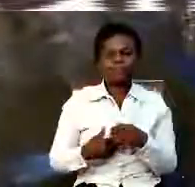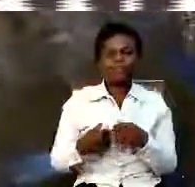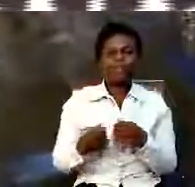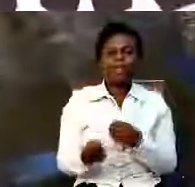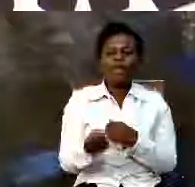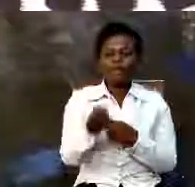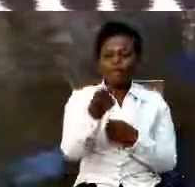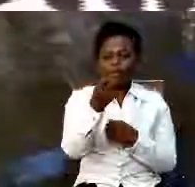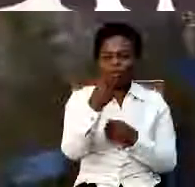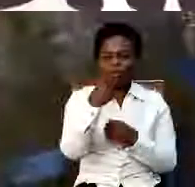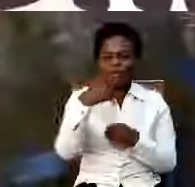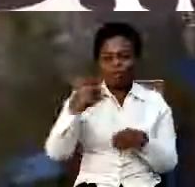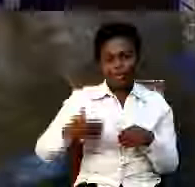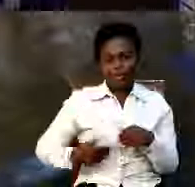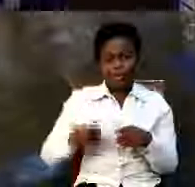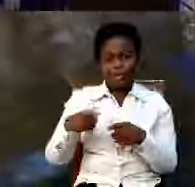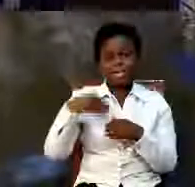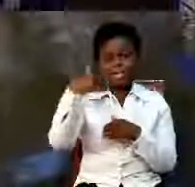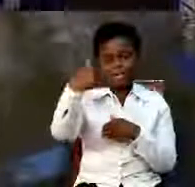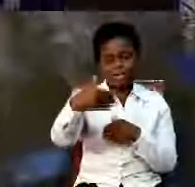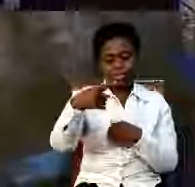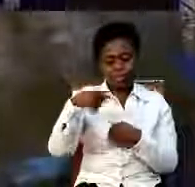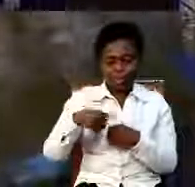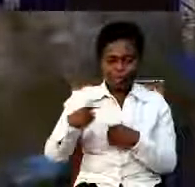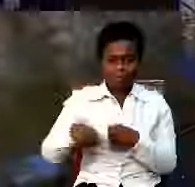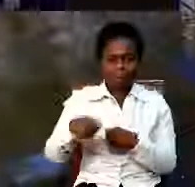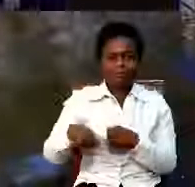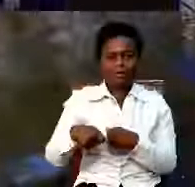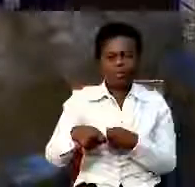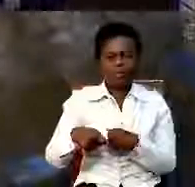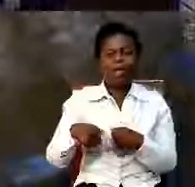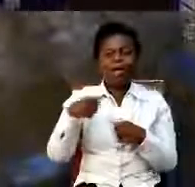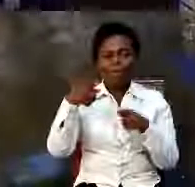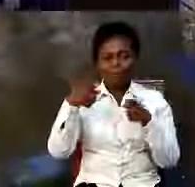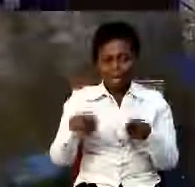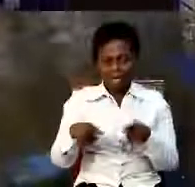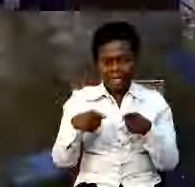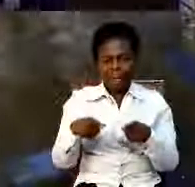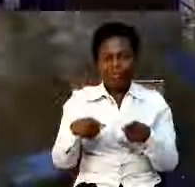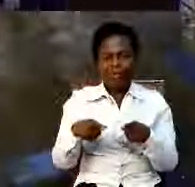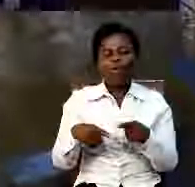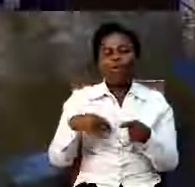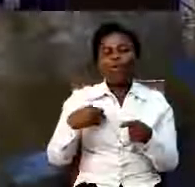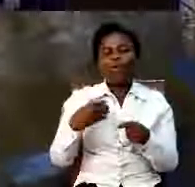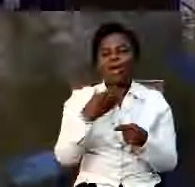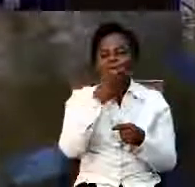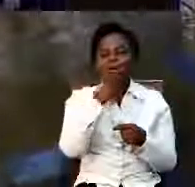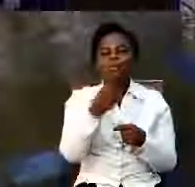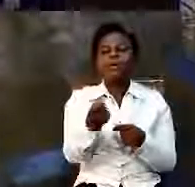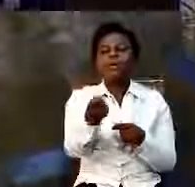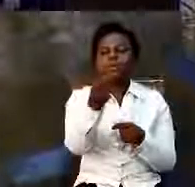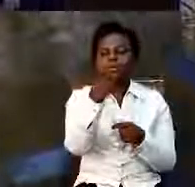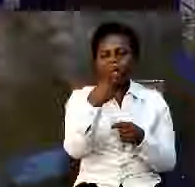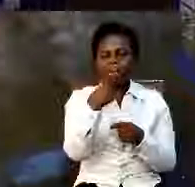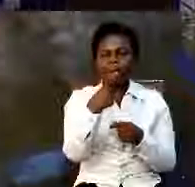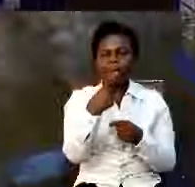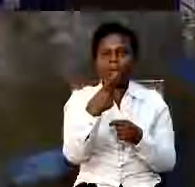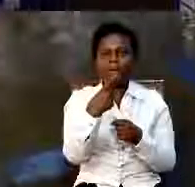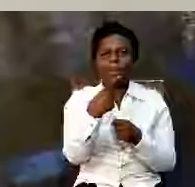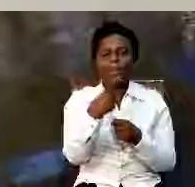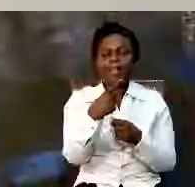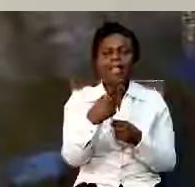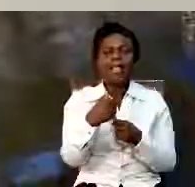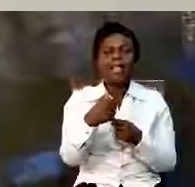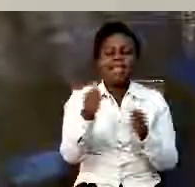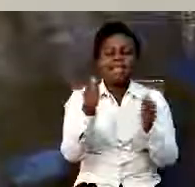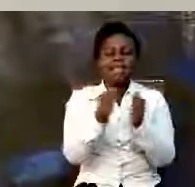vyenu na dawa yenu yenyewe inapikwa. Bwana asifiwe sana. Lakini kwa leo ngoja wanaume tunywe dawa. Bwana asifiwe. Ngoja tunywe dawa.